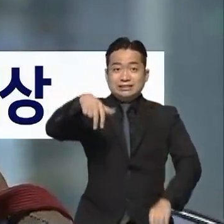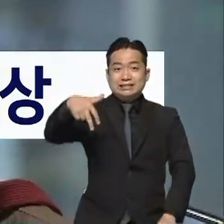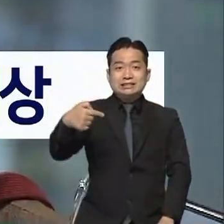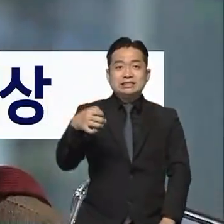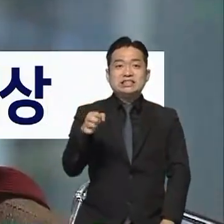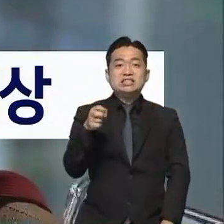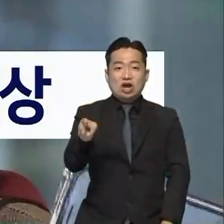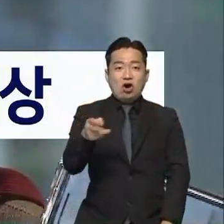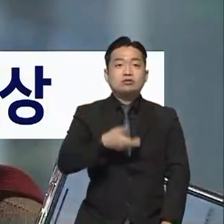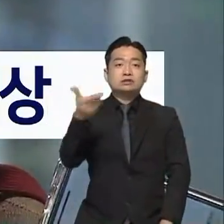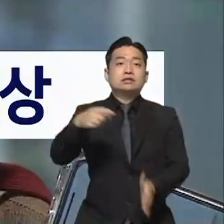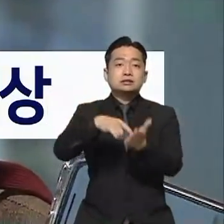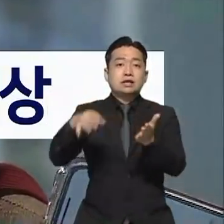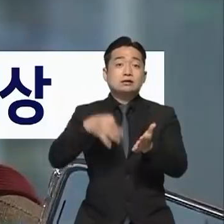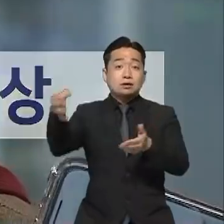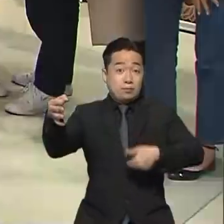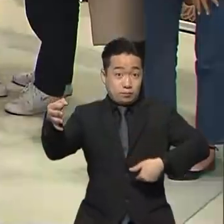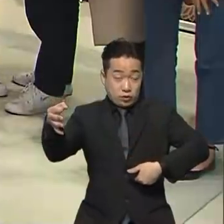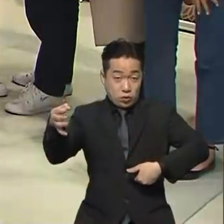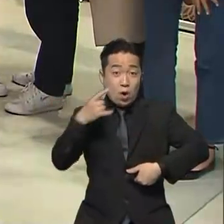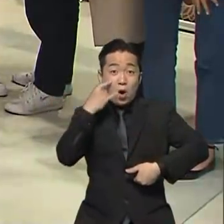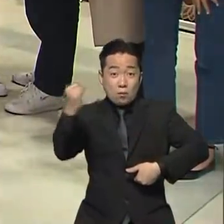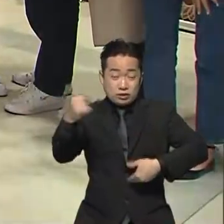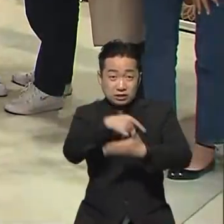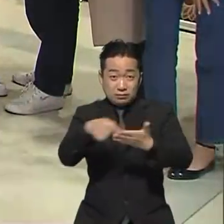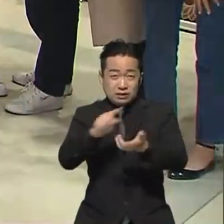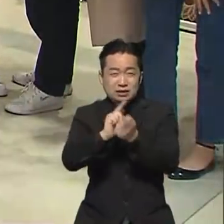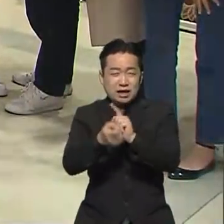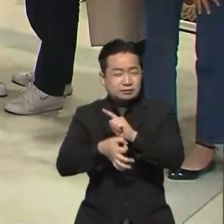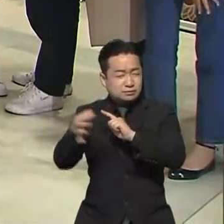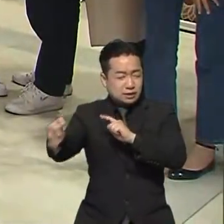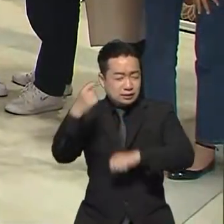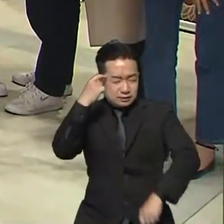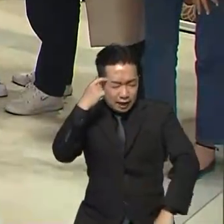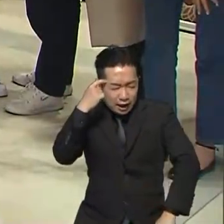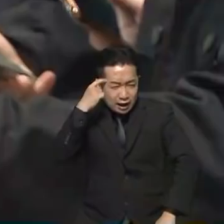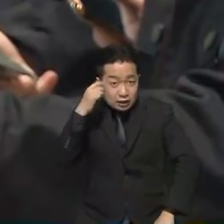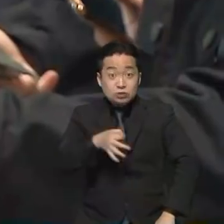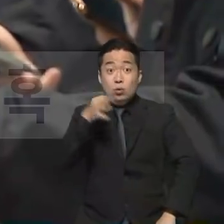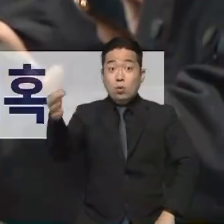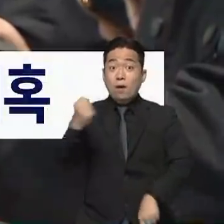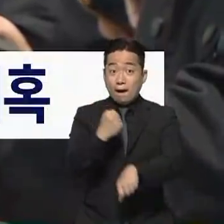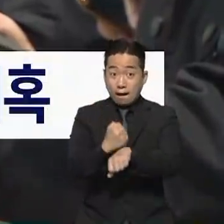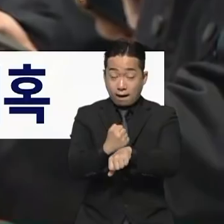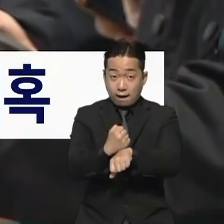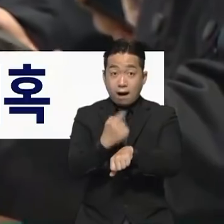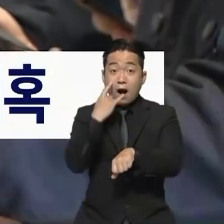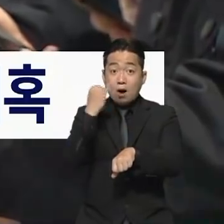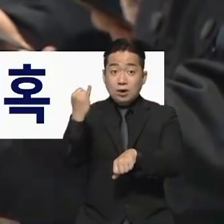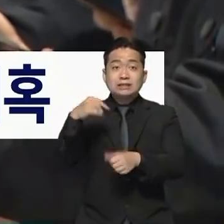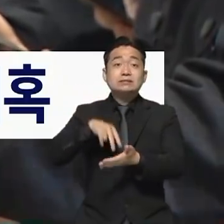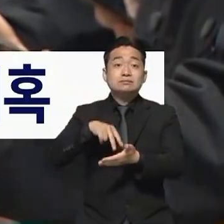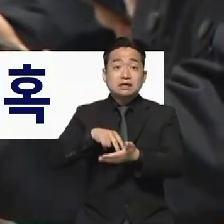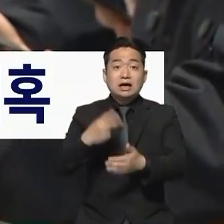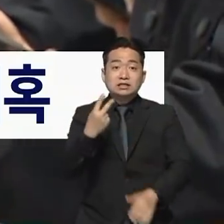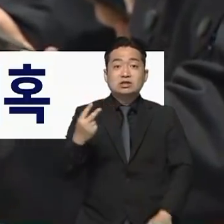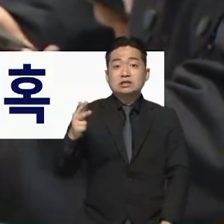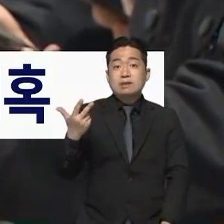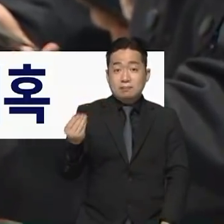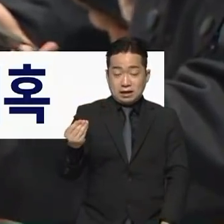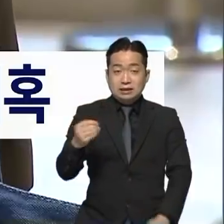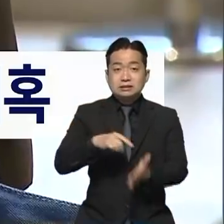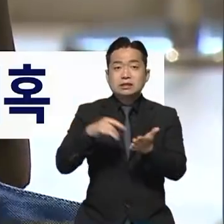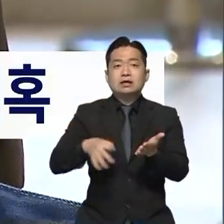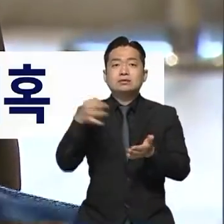합니다. 한 후보자가 어머니 빚을 대신 갚기 위해서 이 돈을 지급했다면 어머니는 2,700만 원가량의 증여세를